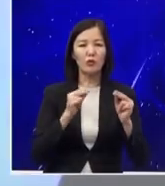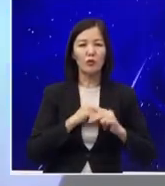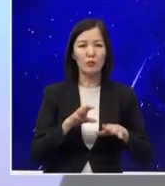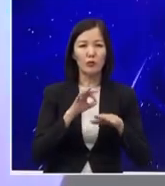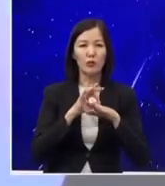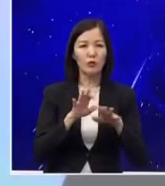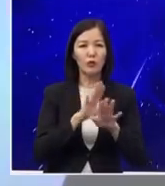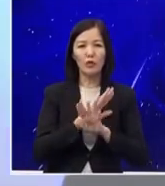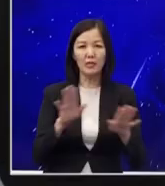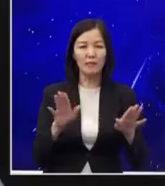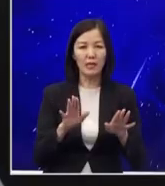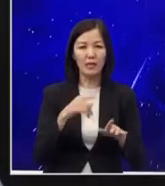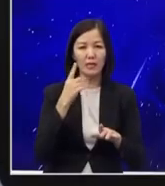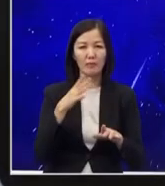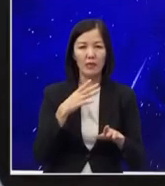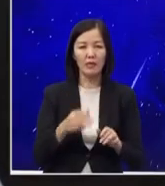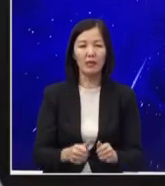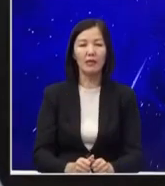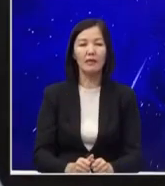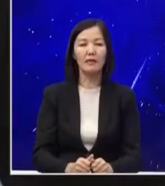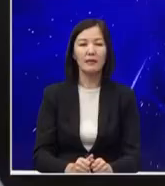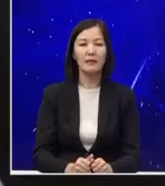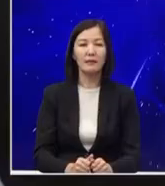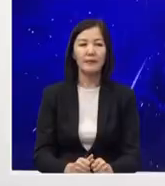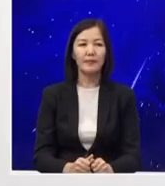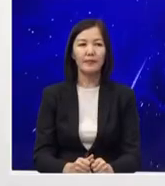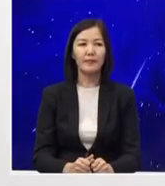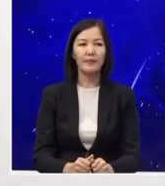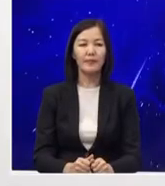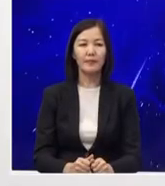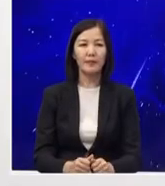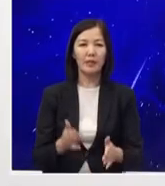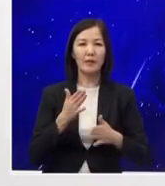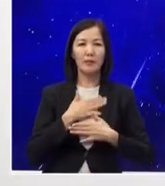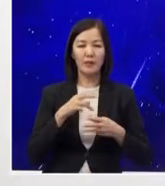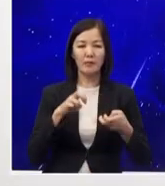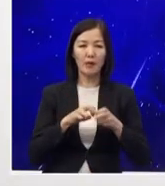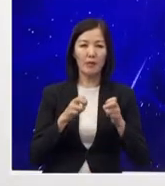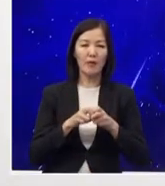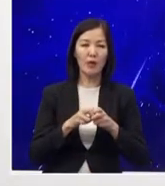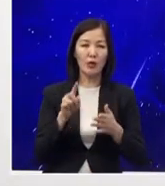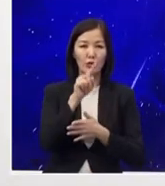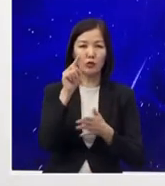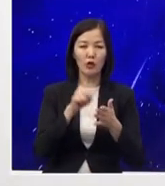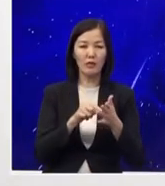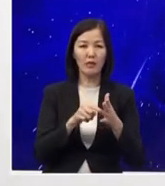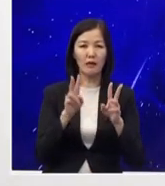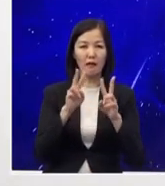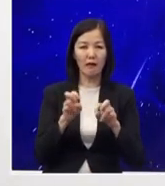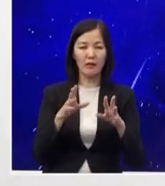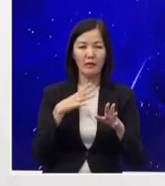деңгейде түсіндіру жұмыстары жүргізілмейтіндігі айтылды. Біз проблемалық сұрақтарды көтердік. Оның ішінде біріншісі